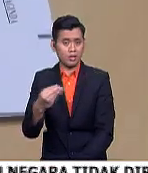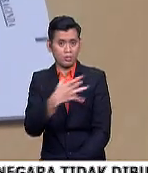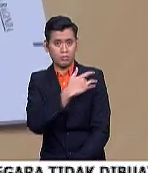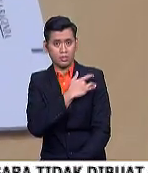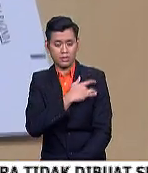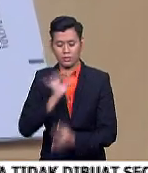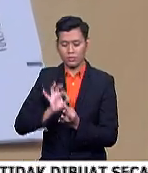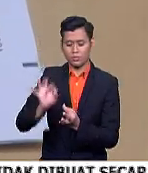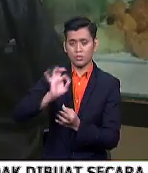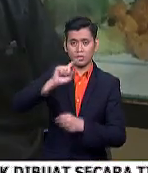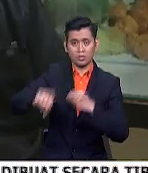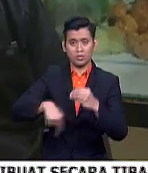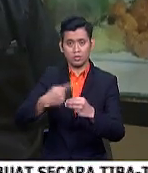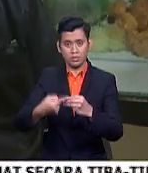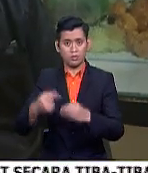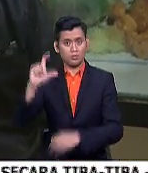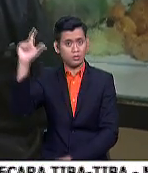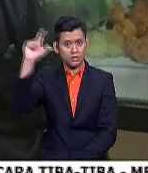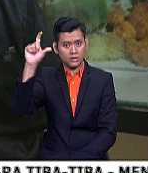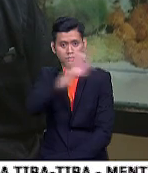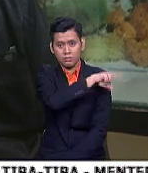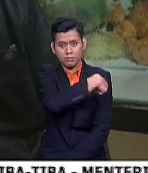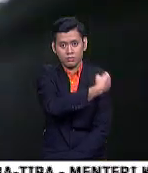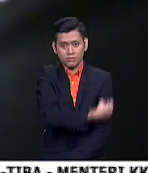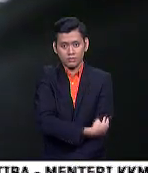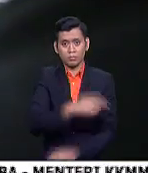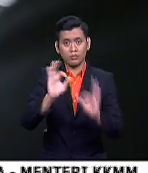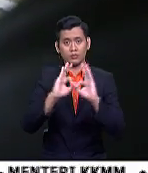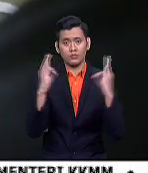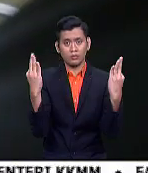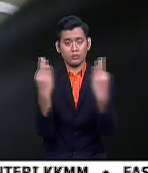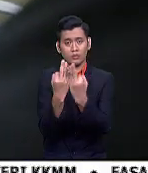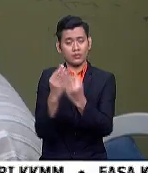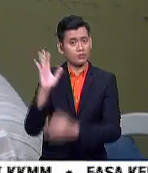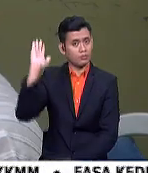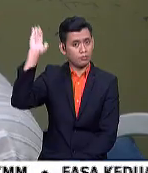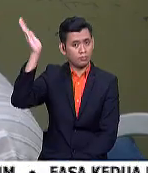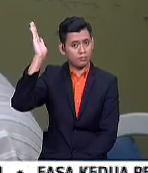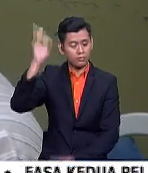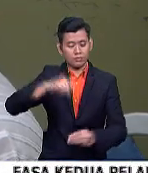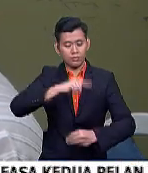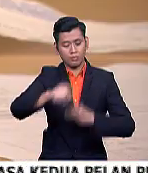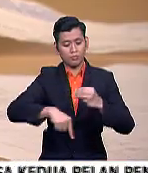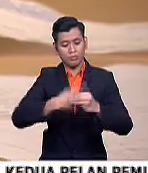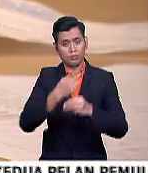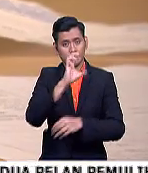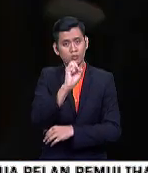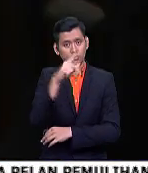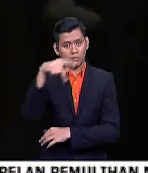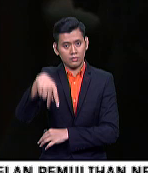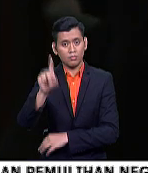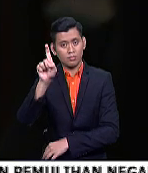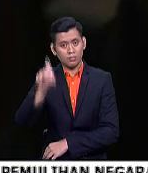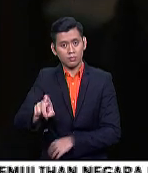hal ehwal agama Islam Hospital. Keluarga diberi penerangan tentang prosedur yang akan